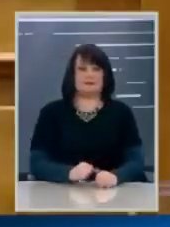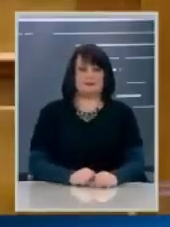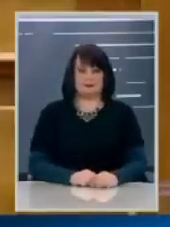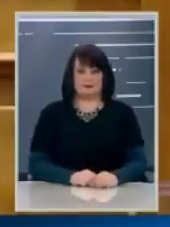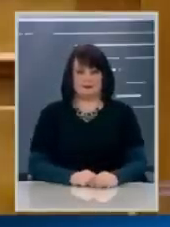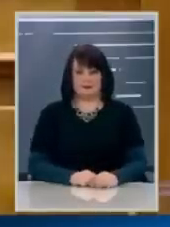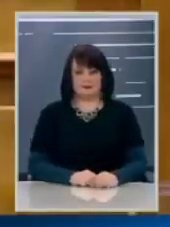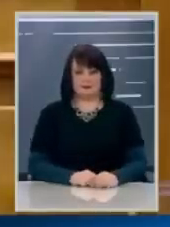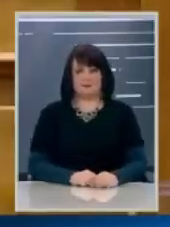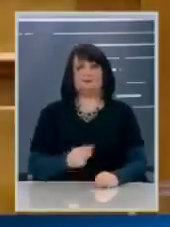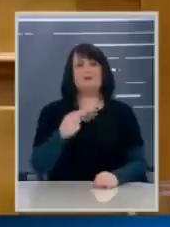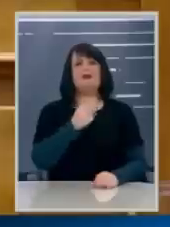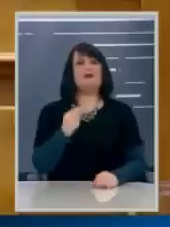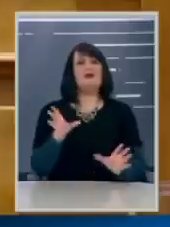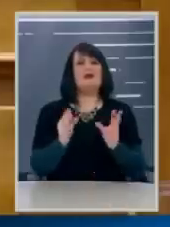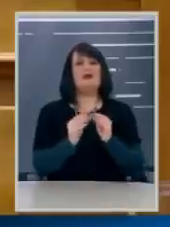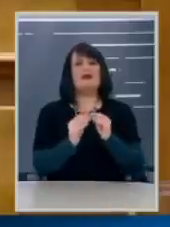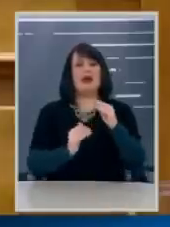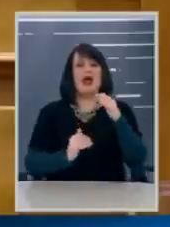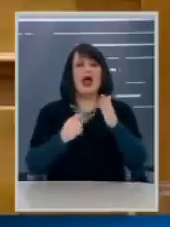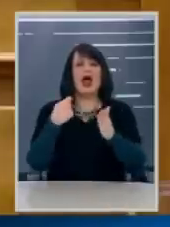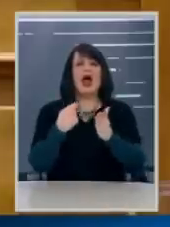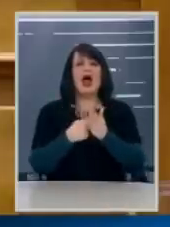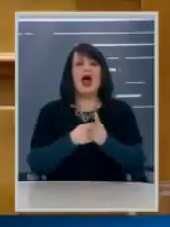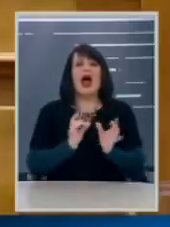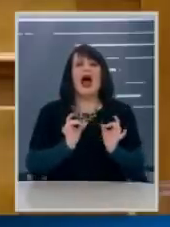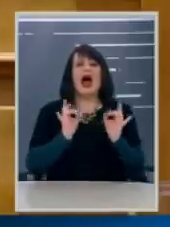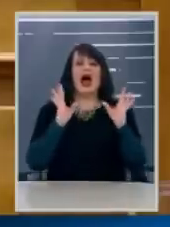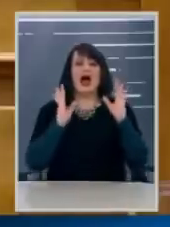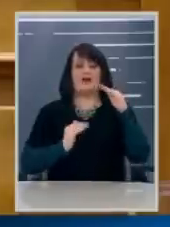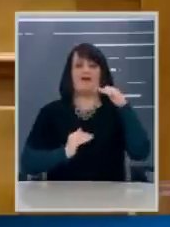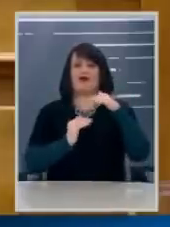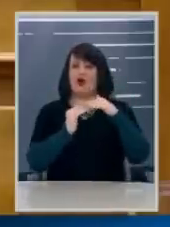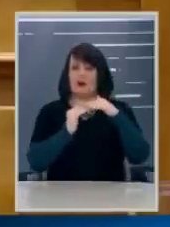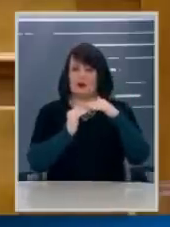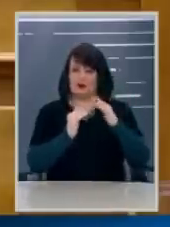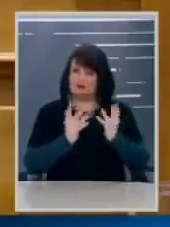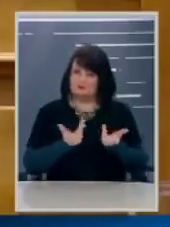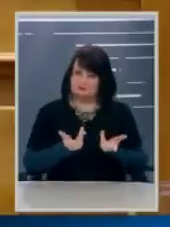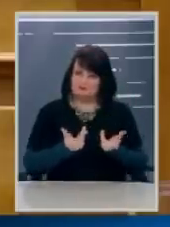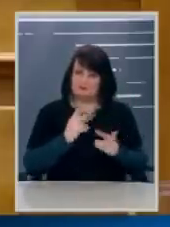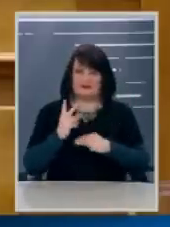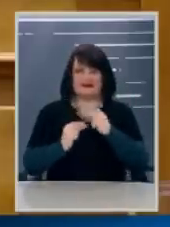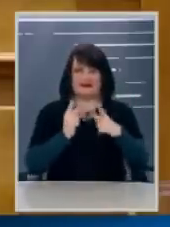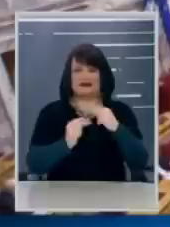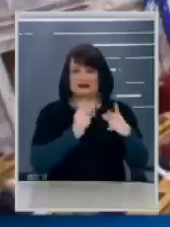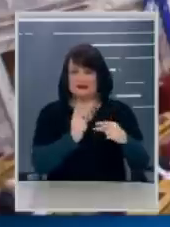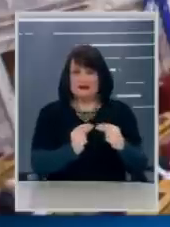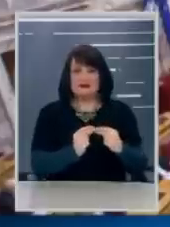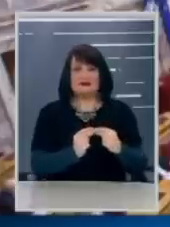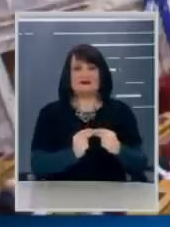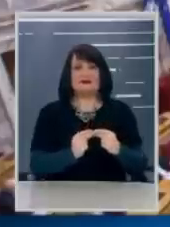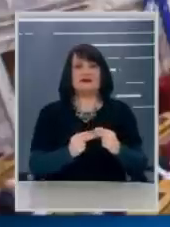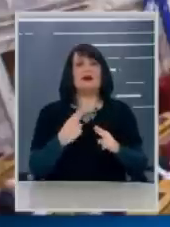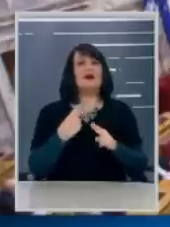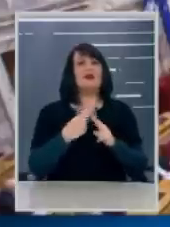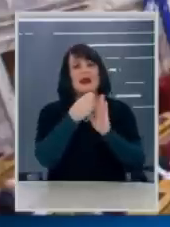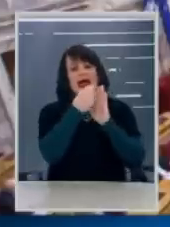Το θέμα του αφορολογήτου που συζητείτε, γιατί δεν έχουμε για καμία επίσημη